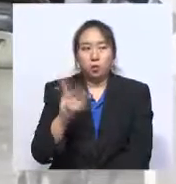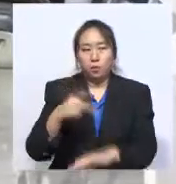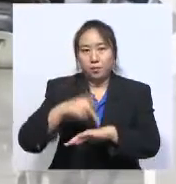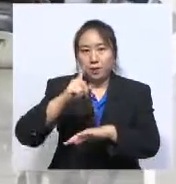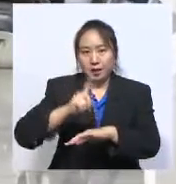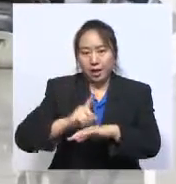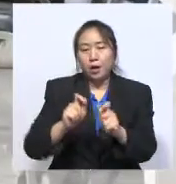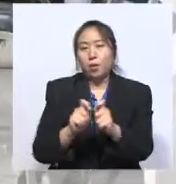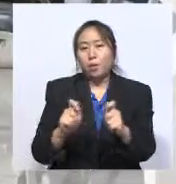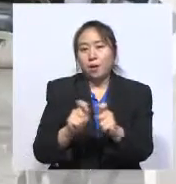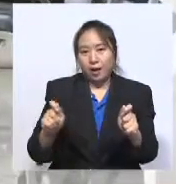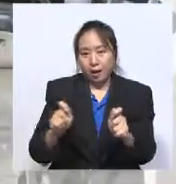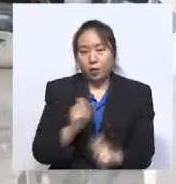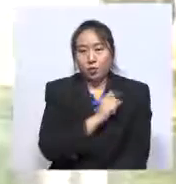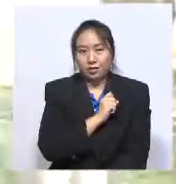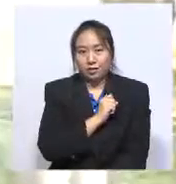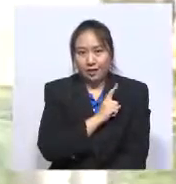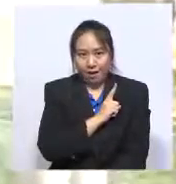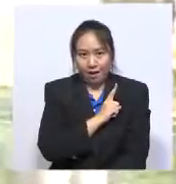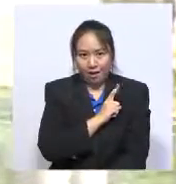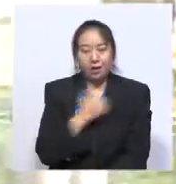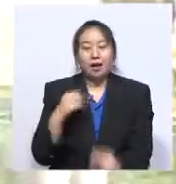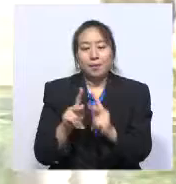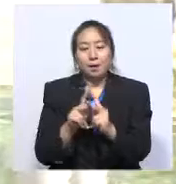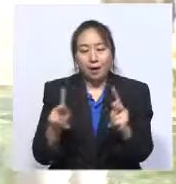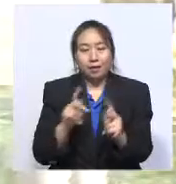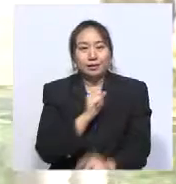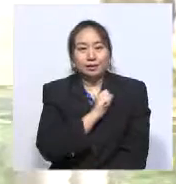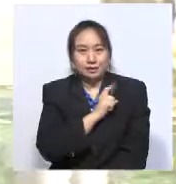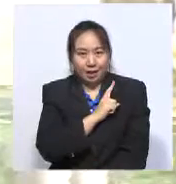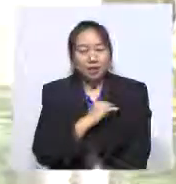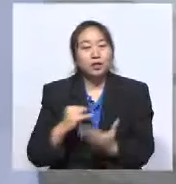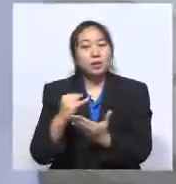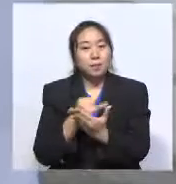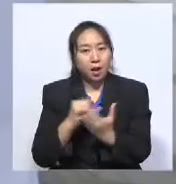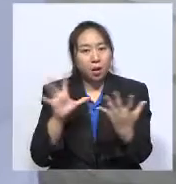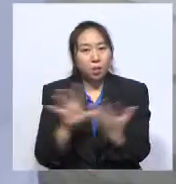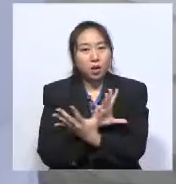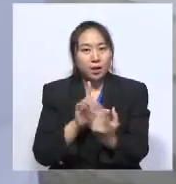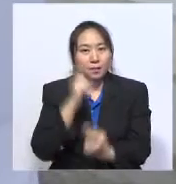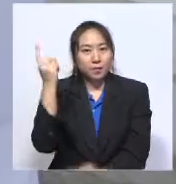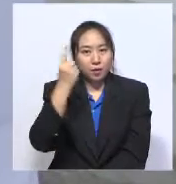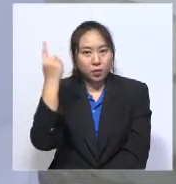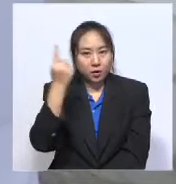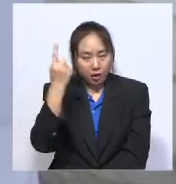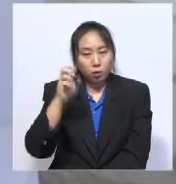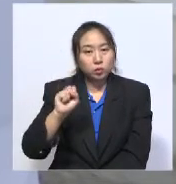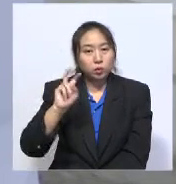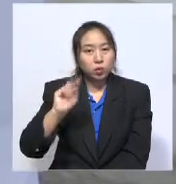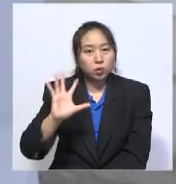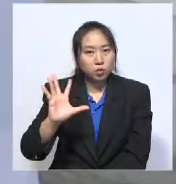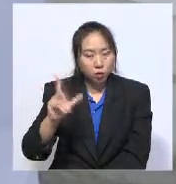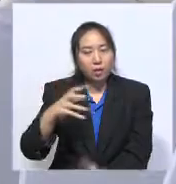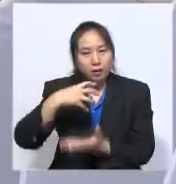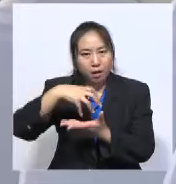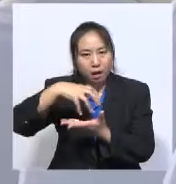ธานคณะอนุกรรมาธิการศาสนาในคณะกรรมาธิการศาสนาศิลปะวัฒนธรรมและการท่องเที่ยวสภานิติบัญญัติแห่งชาติก